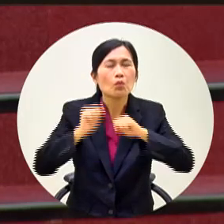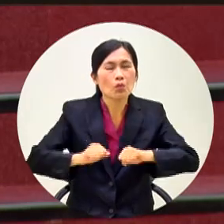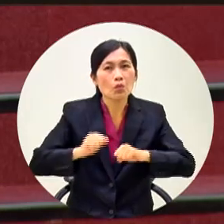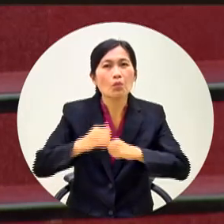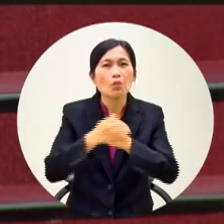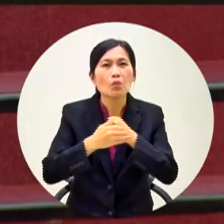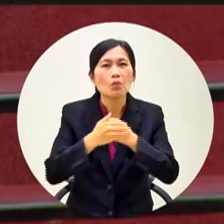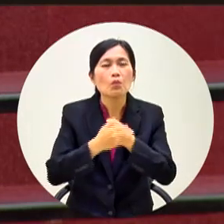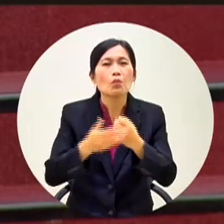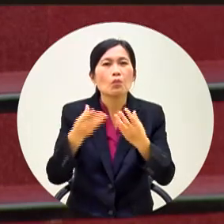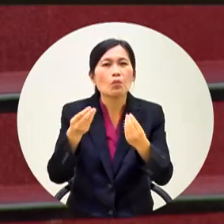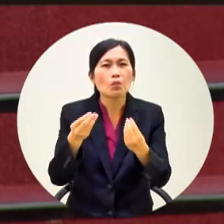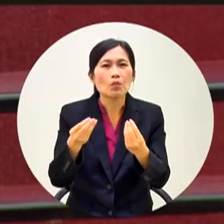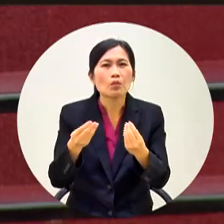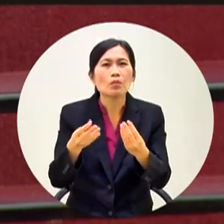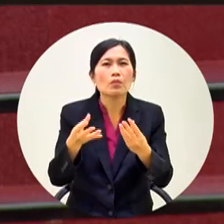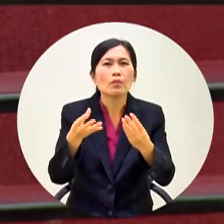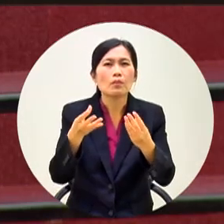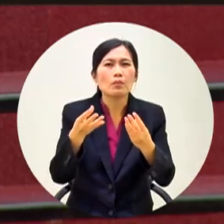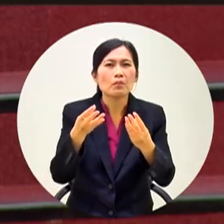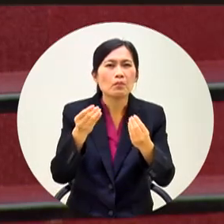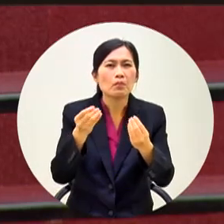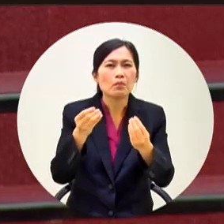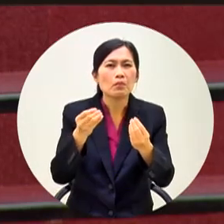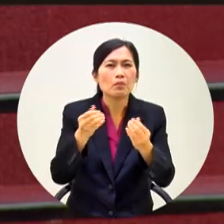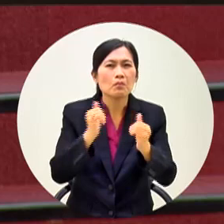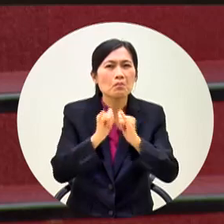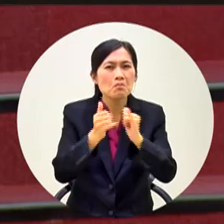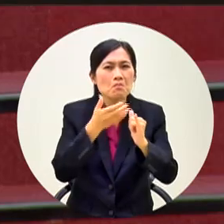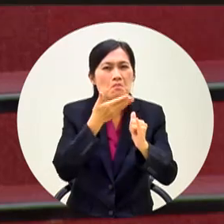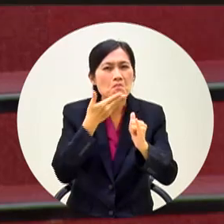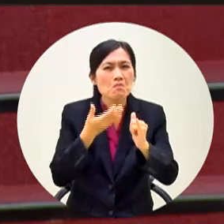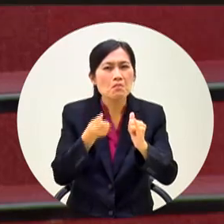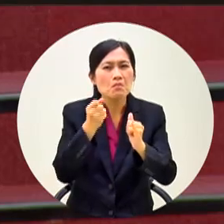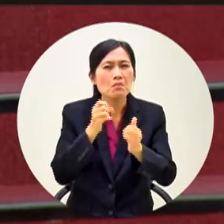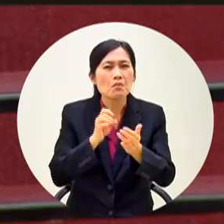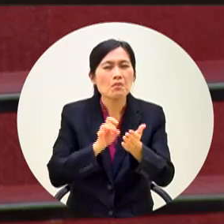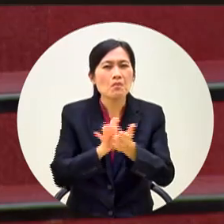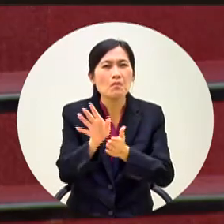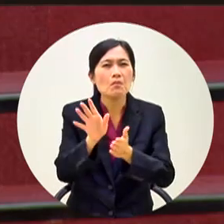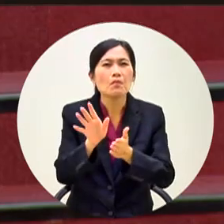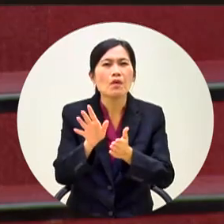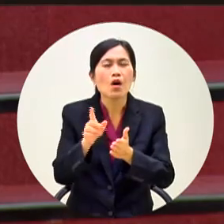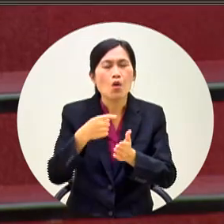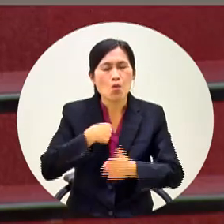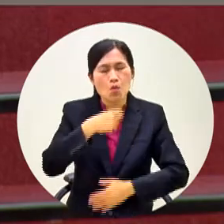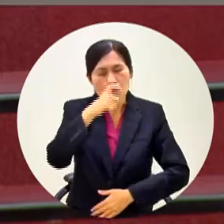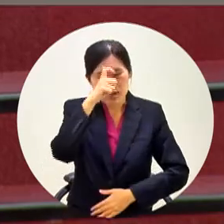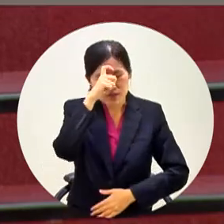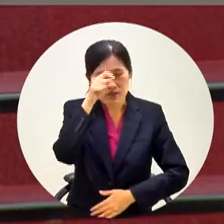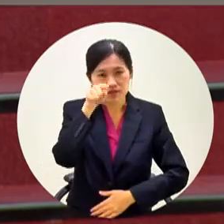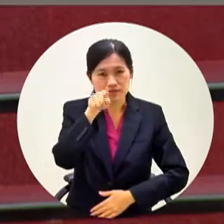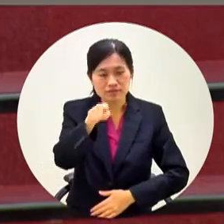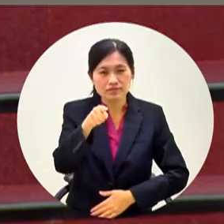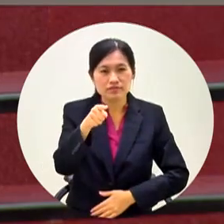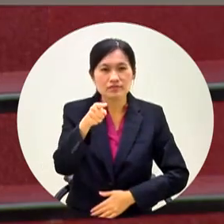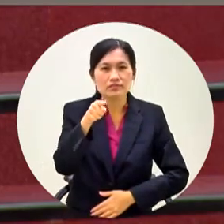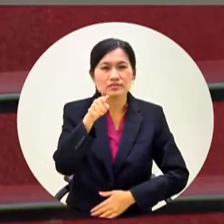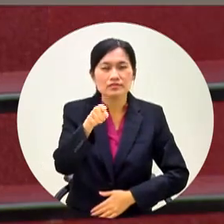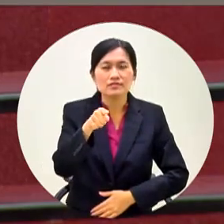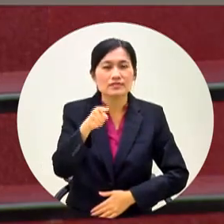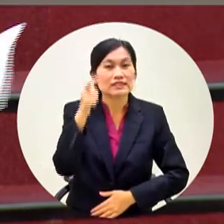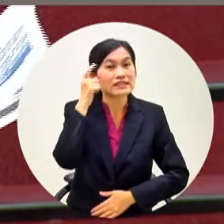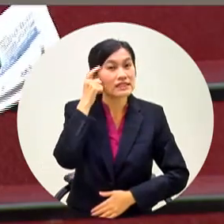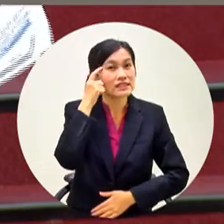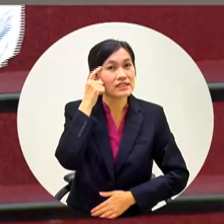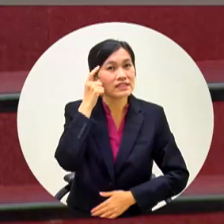益的不公平待遇的存在。四不一没有的部分，我希望呢市长能够先把这个概念呢